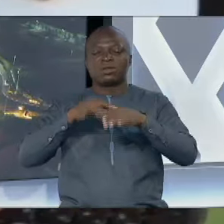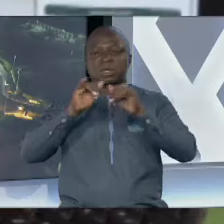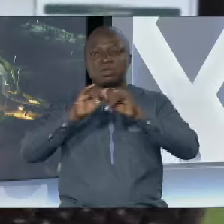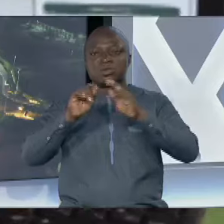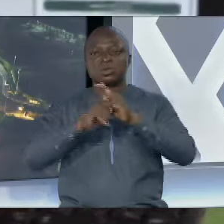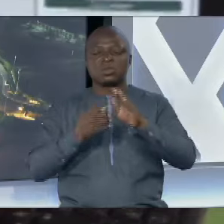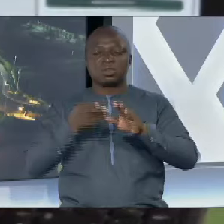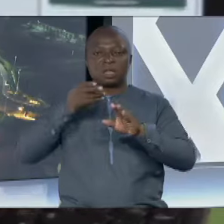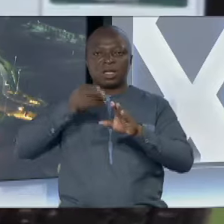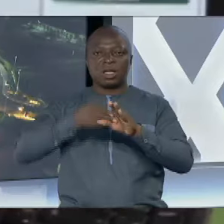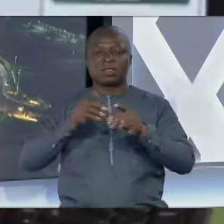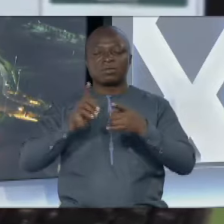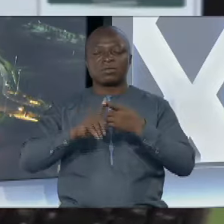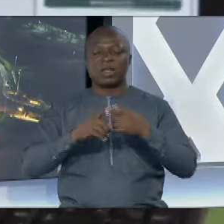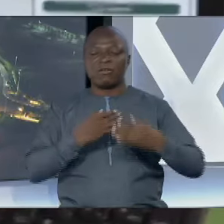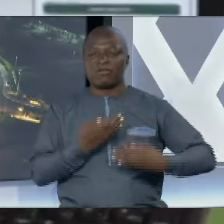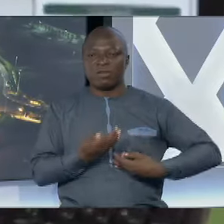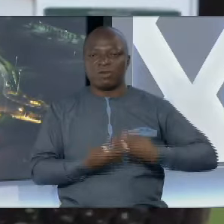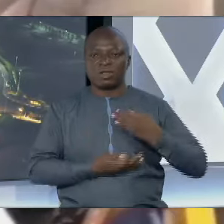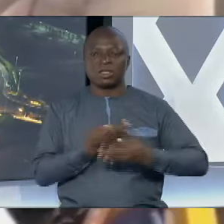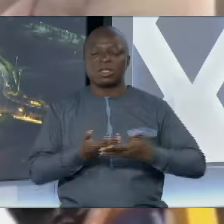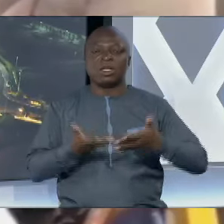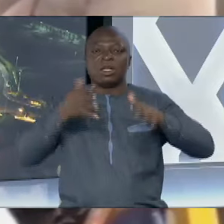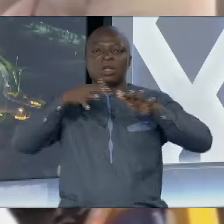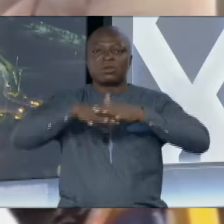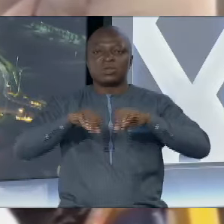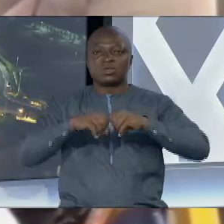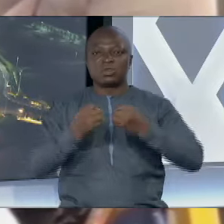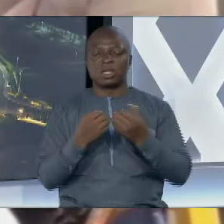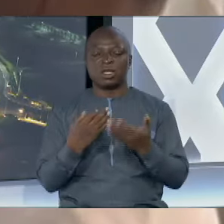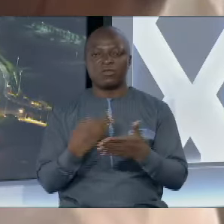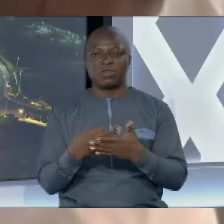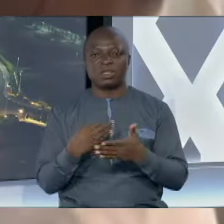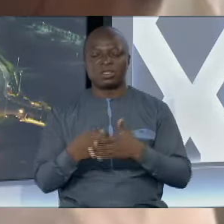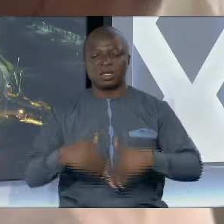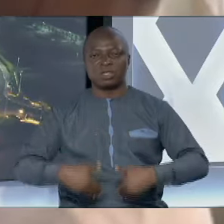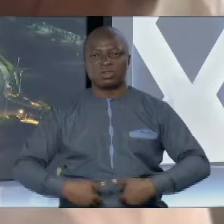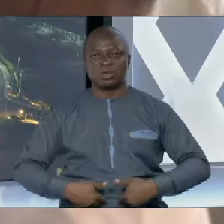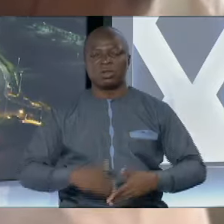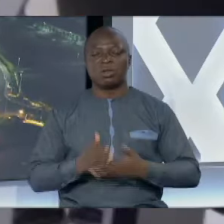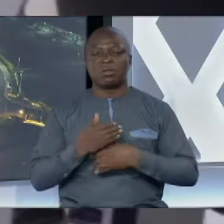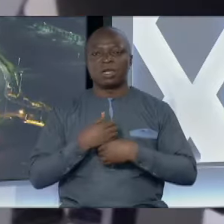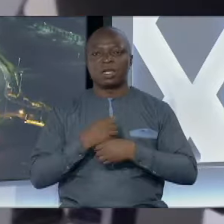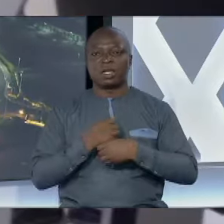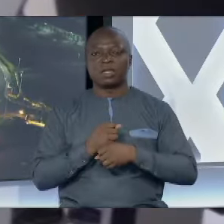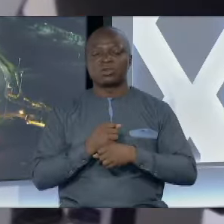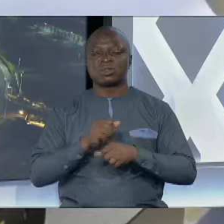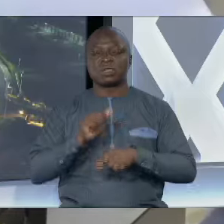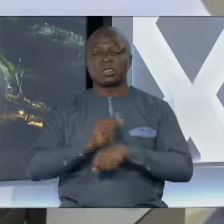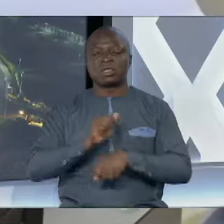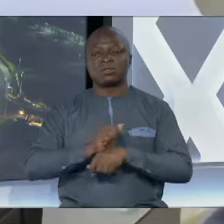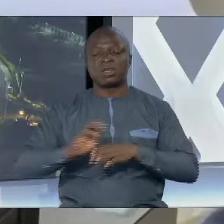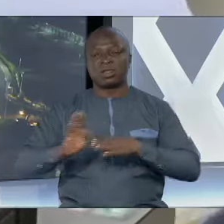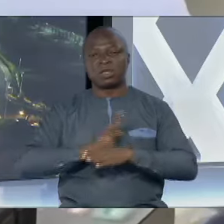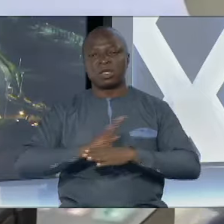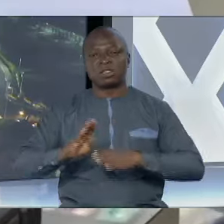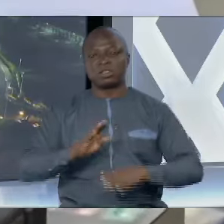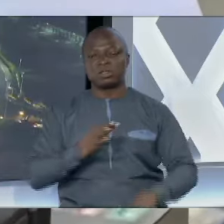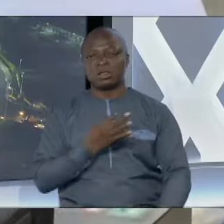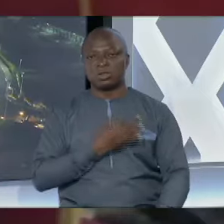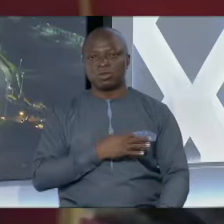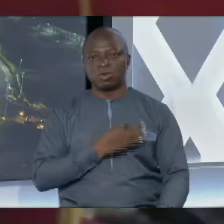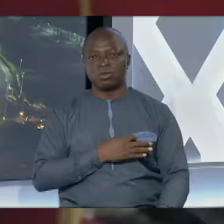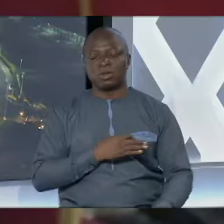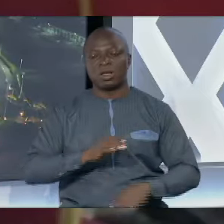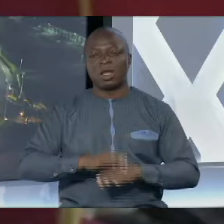L'institution s'engage à favoriser l'inclusion sociale et financière des jeunes par la création des activités génératrices de revenus.